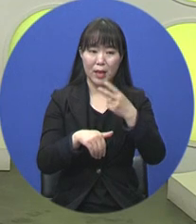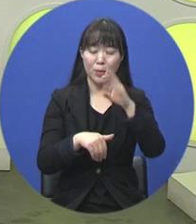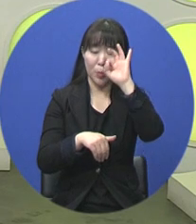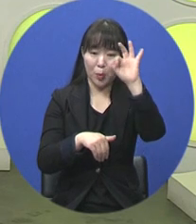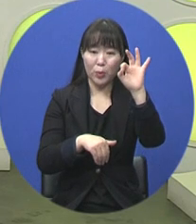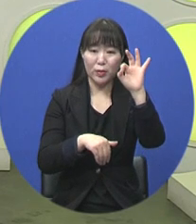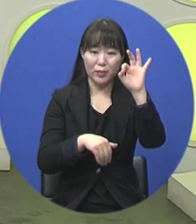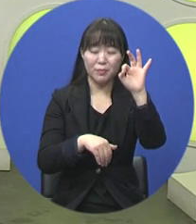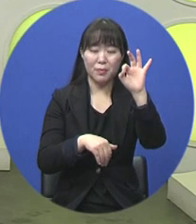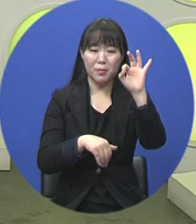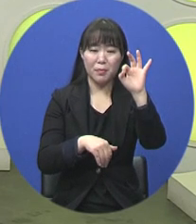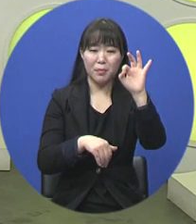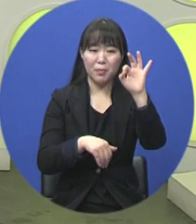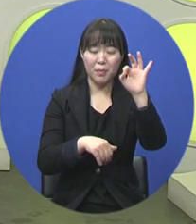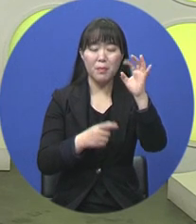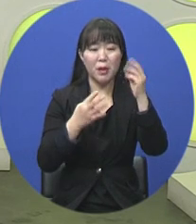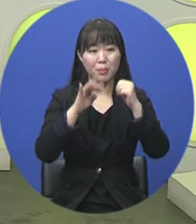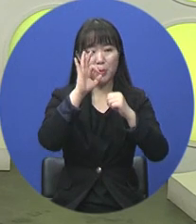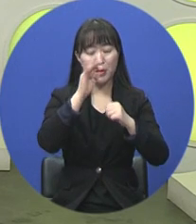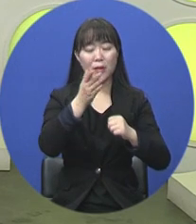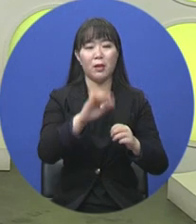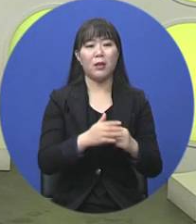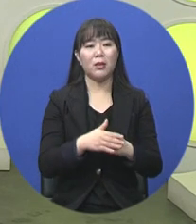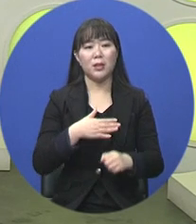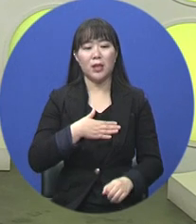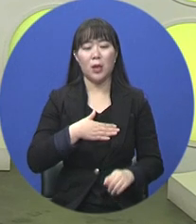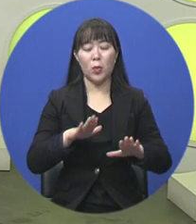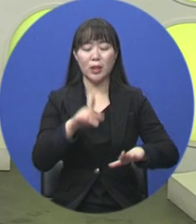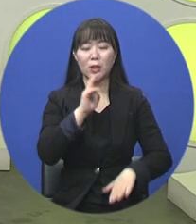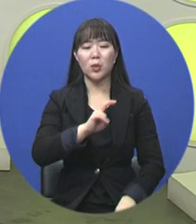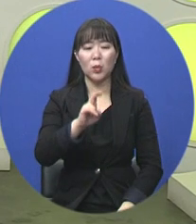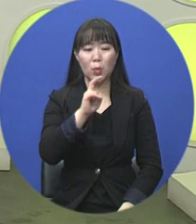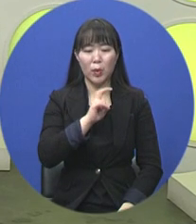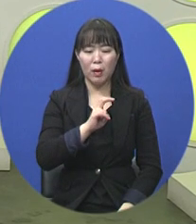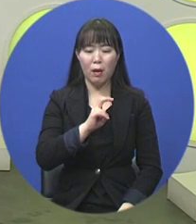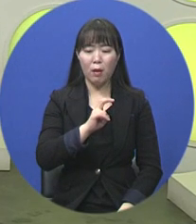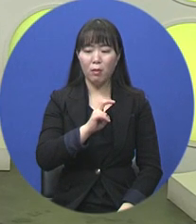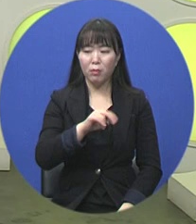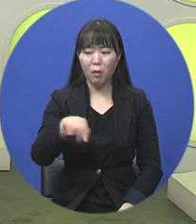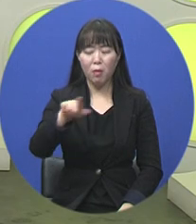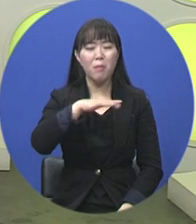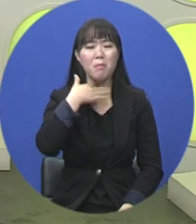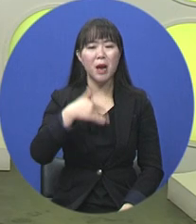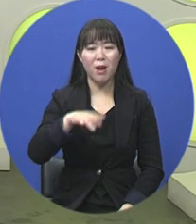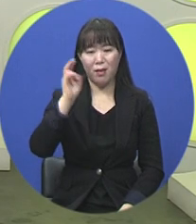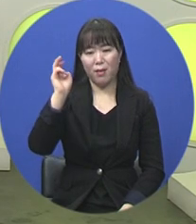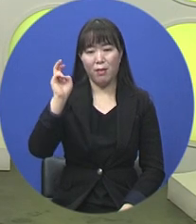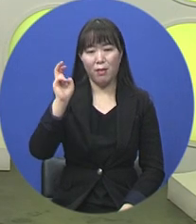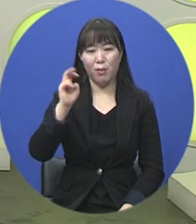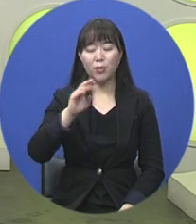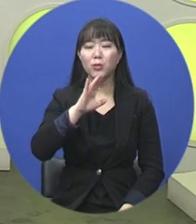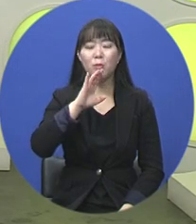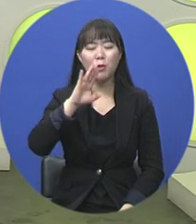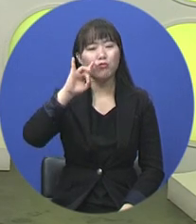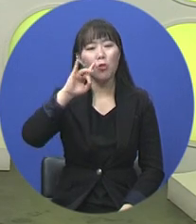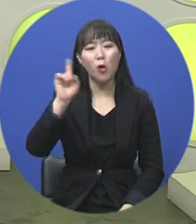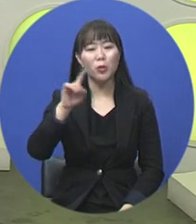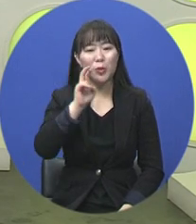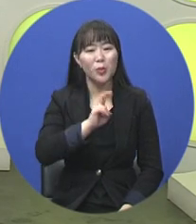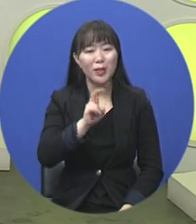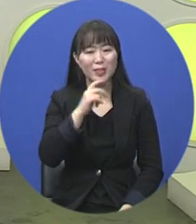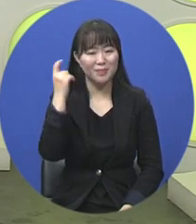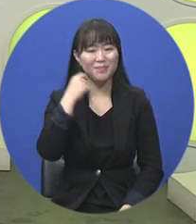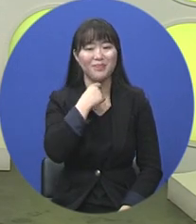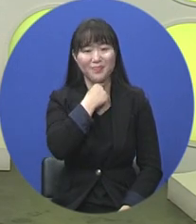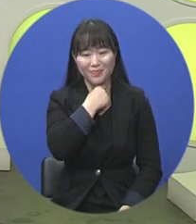방법을 많이 들어요 내야 했는데 제가 이번엔 기존의 불어를 한번도 안 들어본 것 같아 아주 궁금합니다 얼룩 들어보고 싶어요